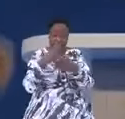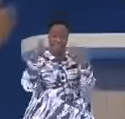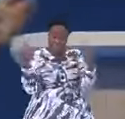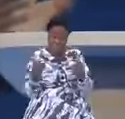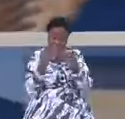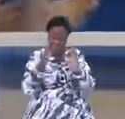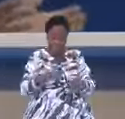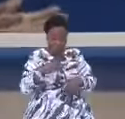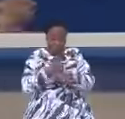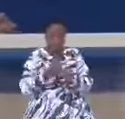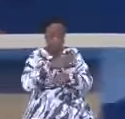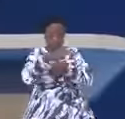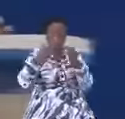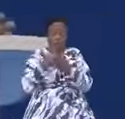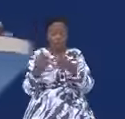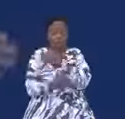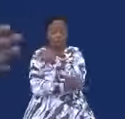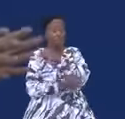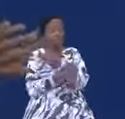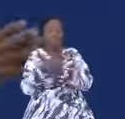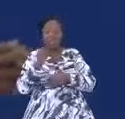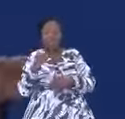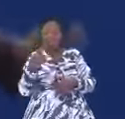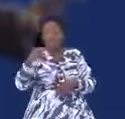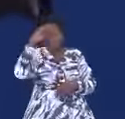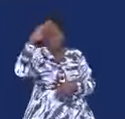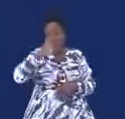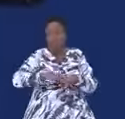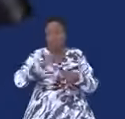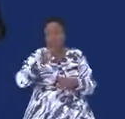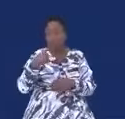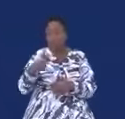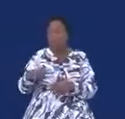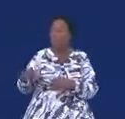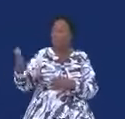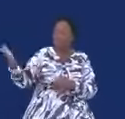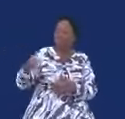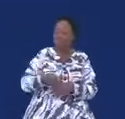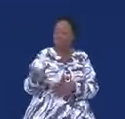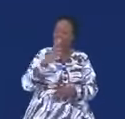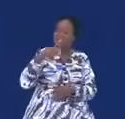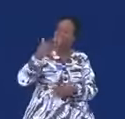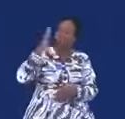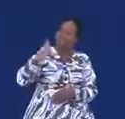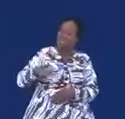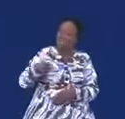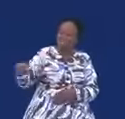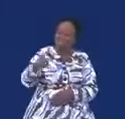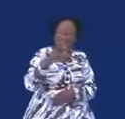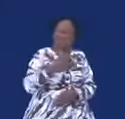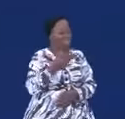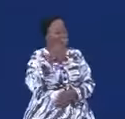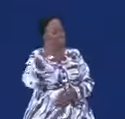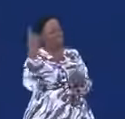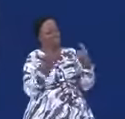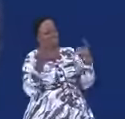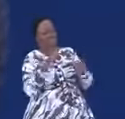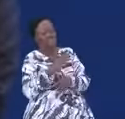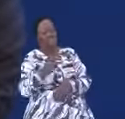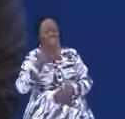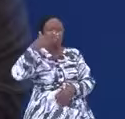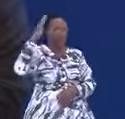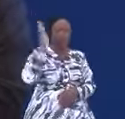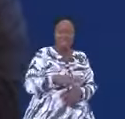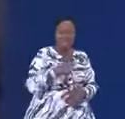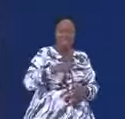l'homme n'a pas disons beauvais ils sont pêcheurs ils sont méchants n'a pas dix ans corrompu n'a pas dix hommes méchants ils